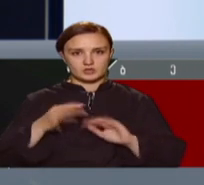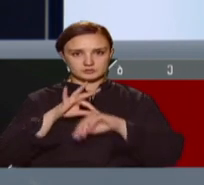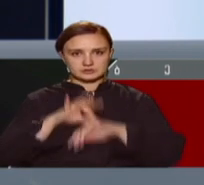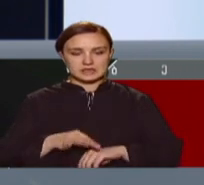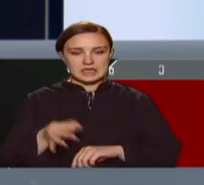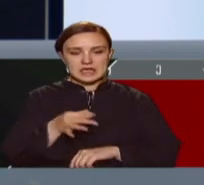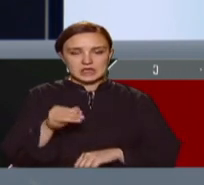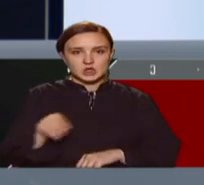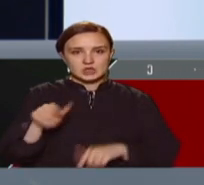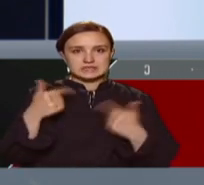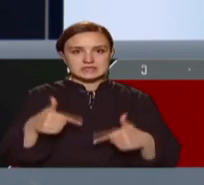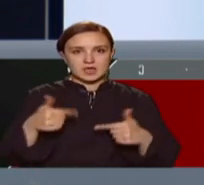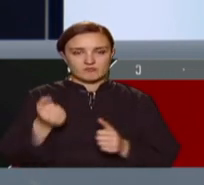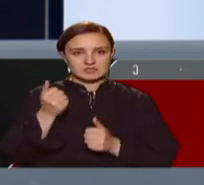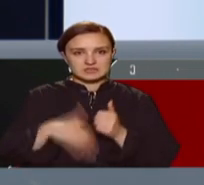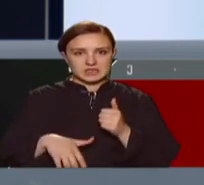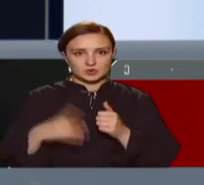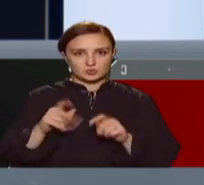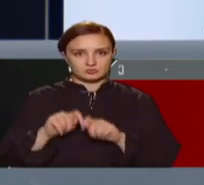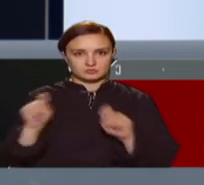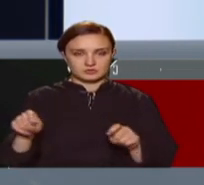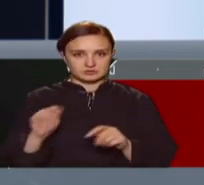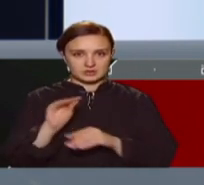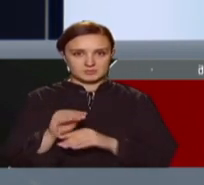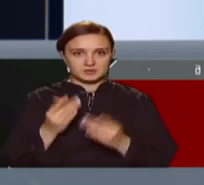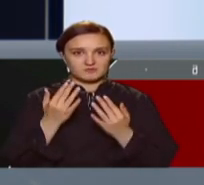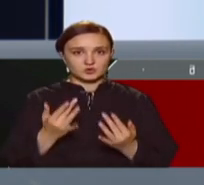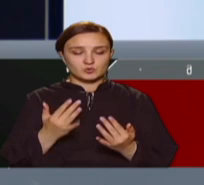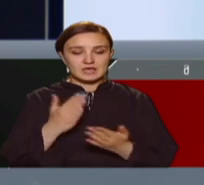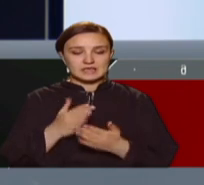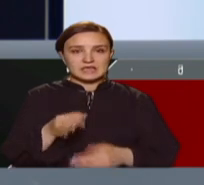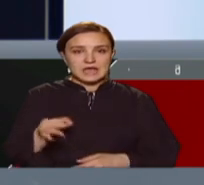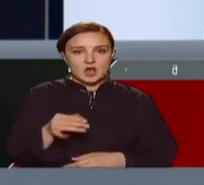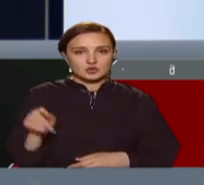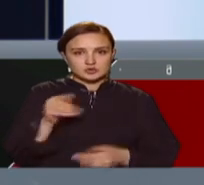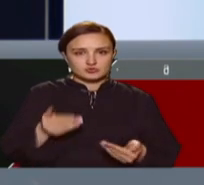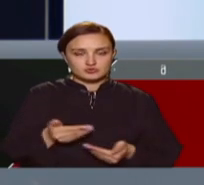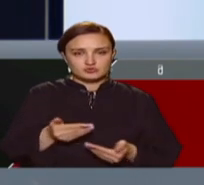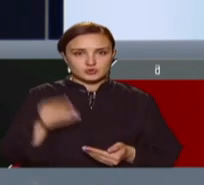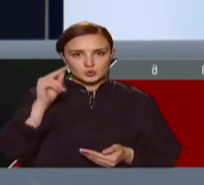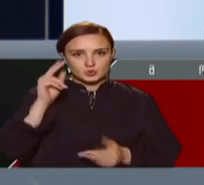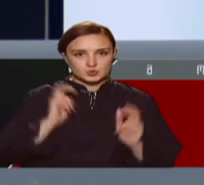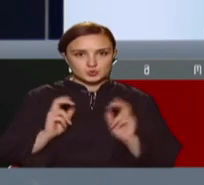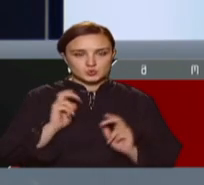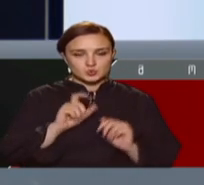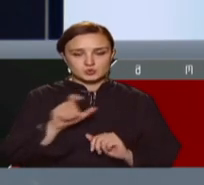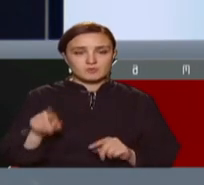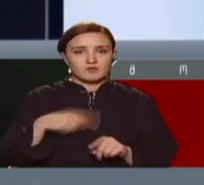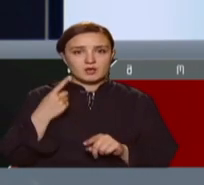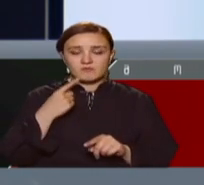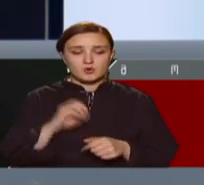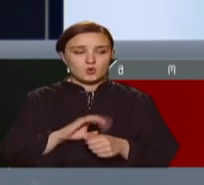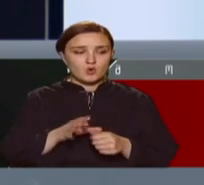ან რეგიონებში საგამოცდო ცენტრების დამატებას ითხოვს. აქციაში ძირითადად სხვადასხვა რაიონში მცხოვრები სტუდენტები მონაწილეობენ, რომლებიც ამბობენ,